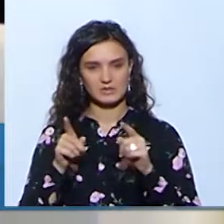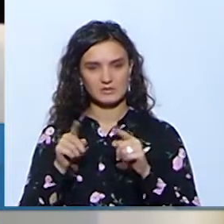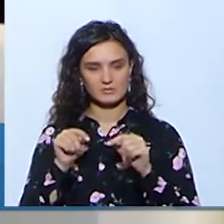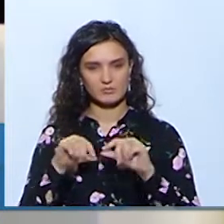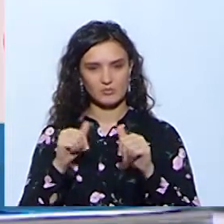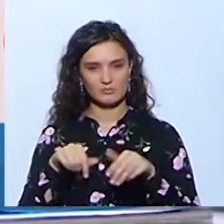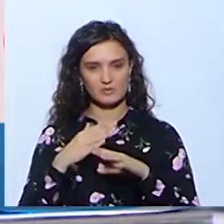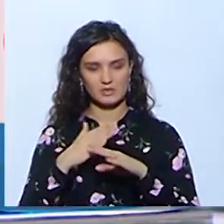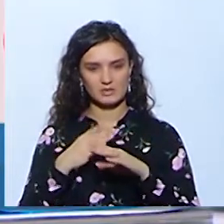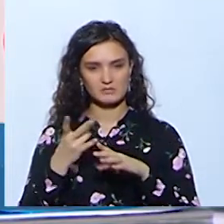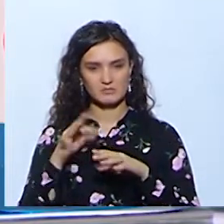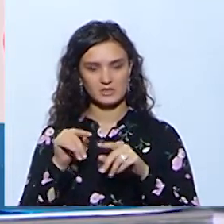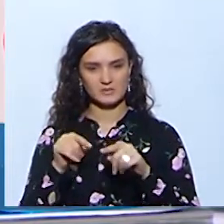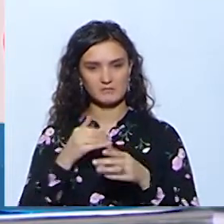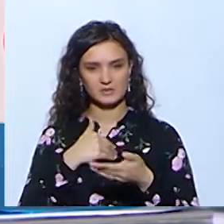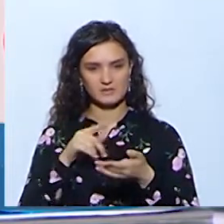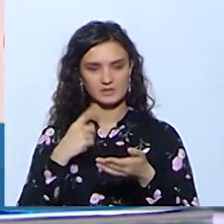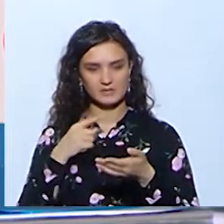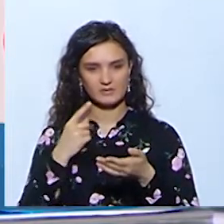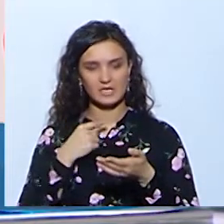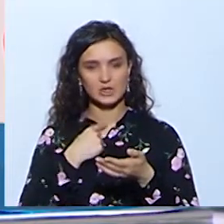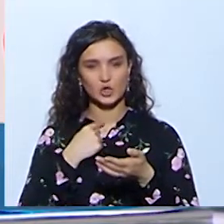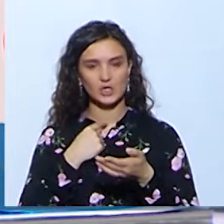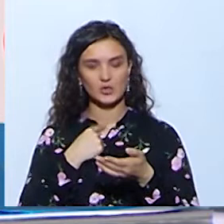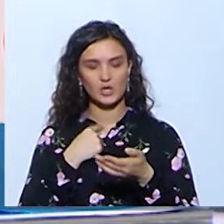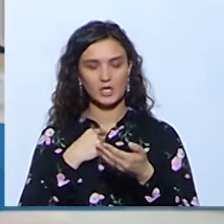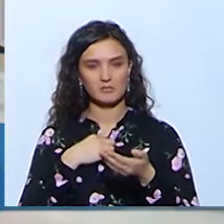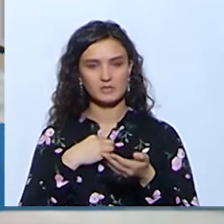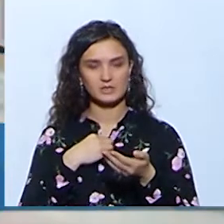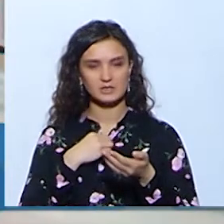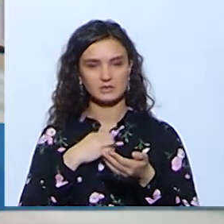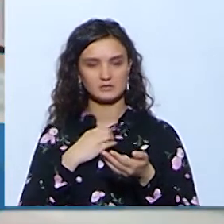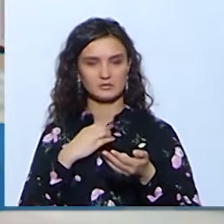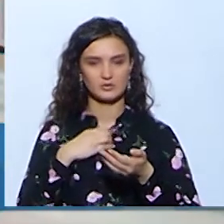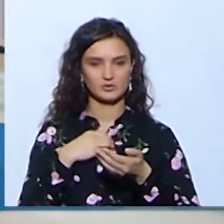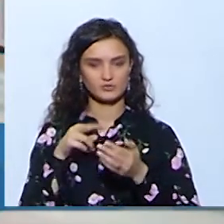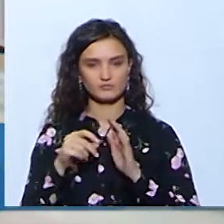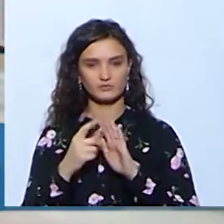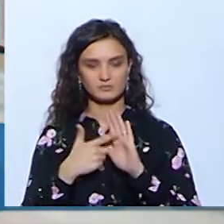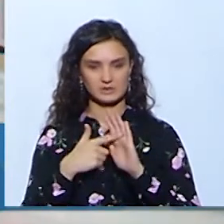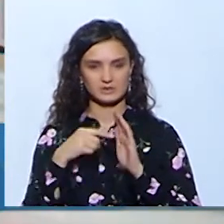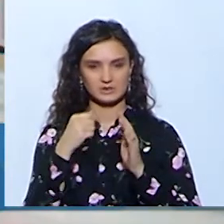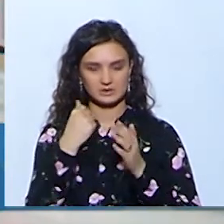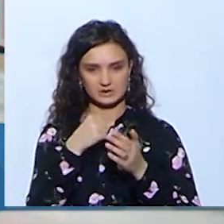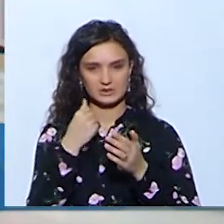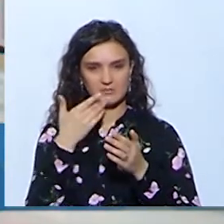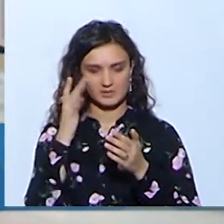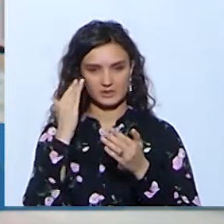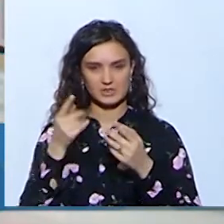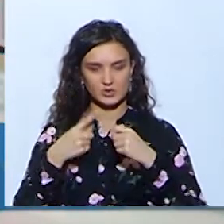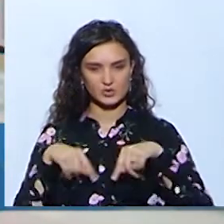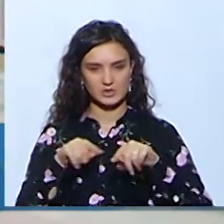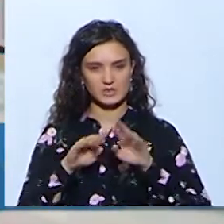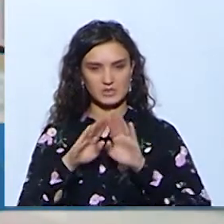რაღაც მომენტში, მაგრამ მინდა ვთქვა, რომ ენდოკრინოლოგების სახებრად 2017 წლის ამერიკის დაუშვათ ენდოკრინოლოგთა